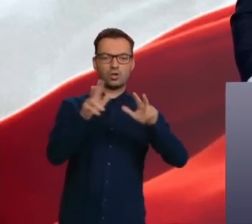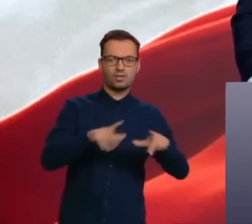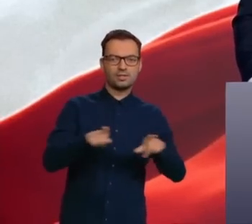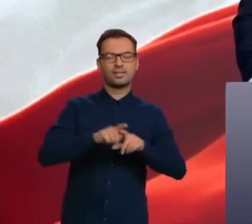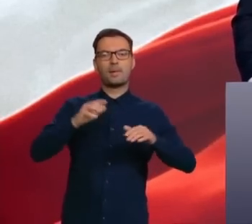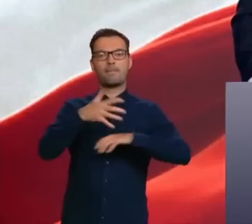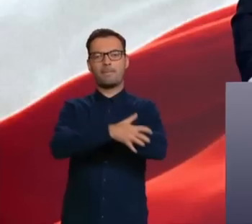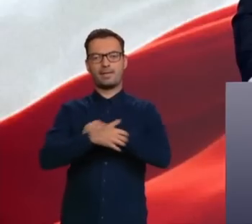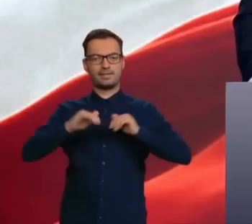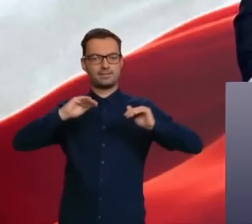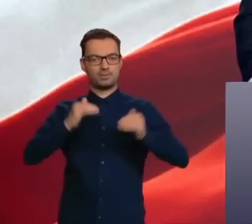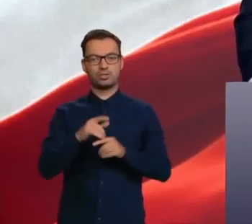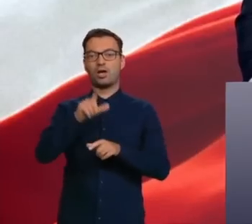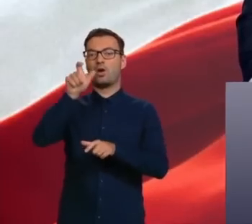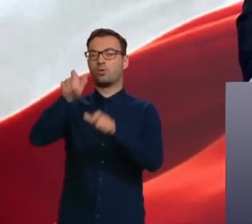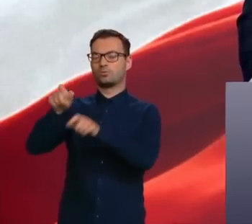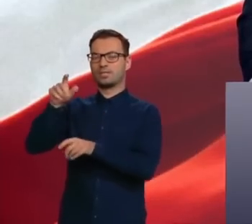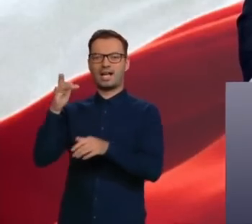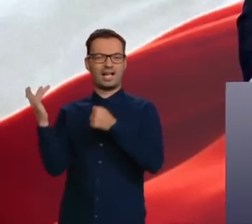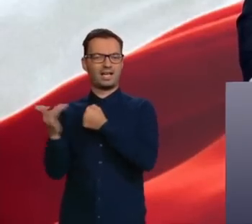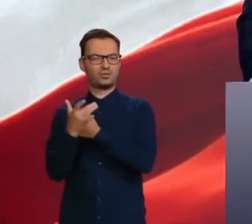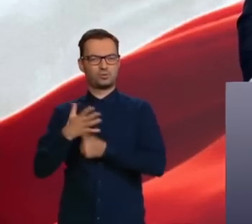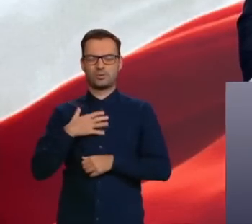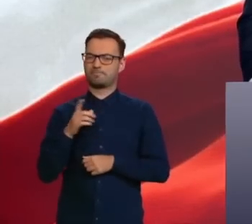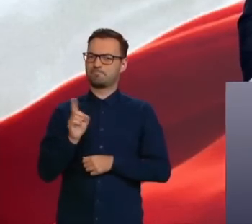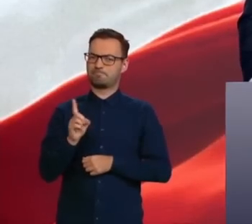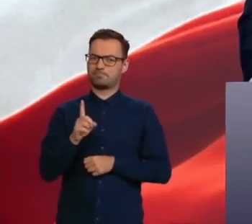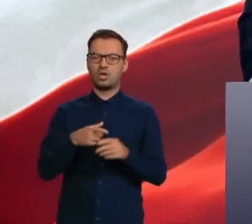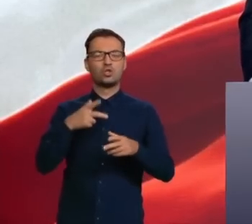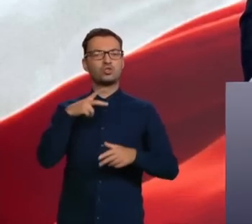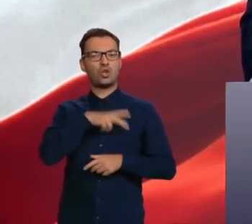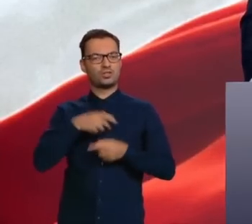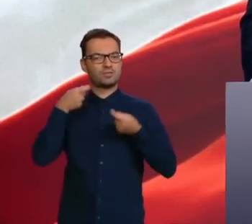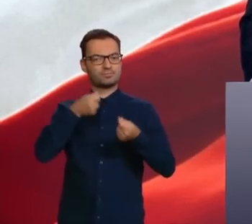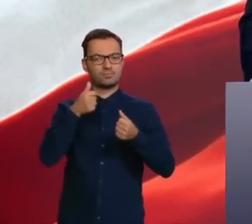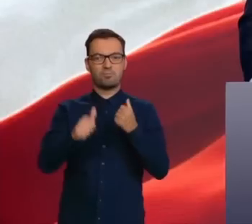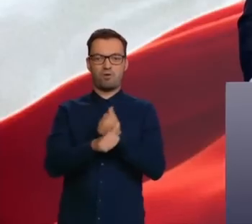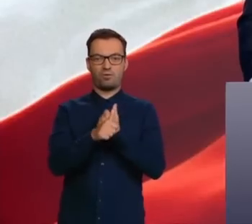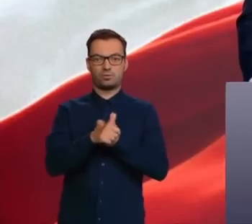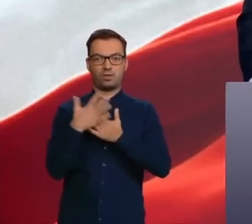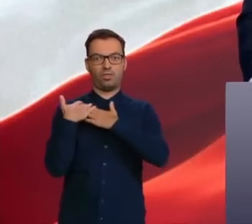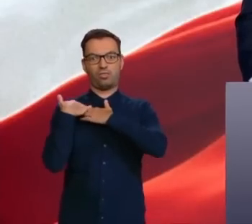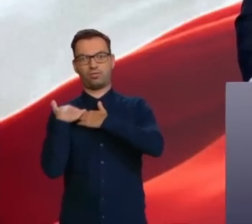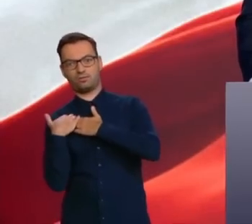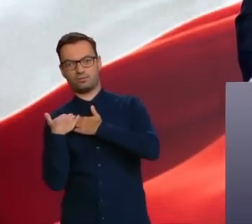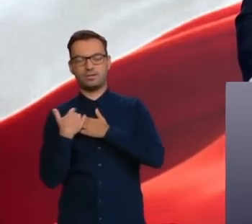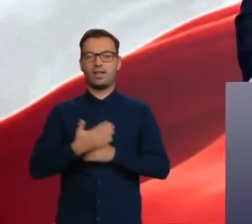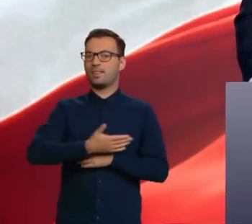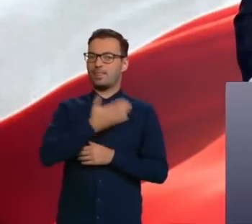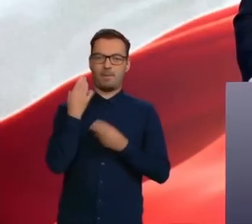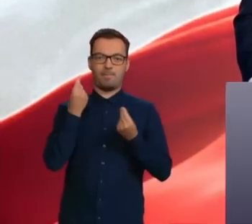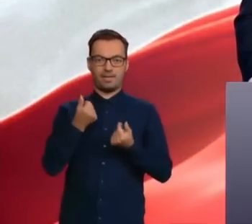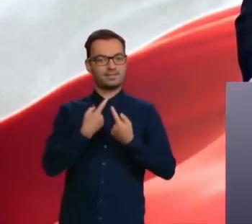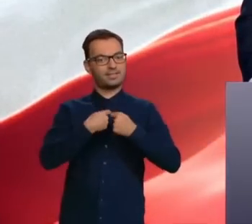dziećmi. Krytycy tych rozwiązań uważają z kolei, że świadczenia społeczne powodują zbyt duże obciążenia, że nie ma pieniędzy na ich kontynuowanie, a państwo